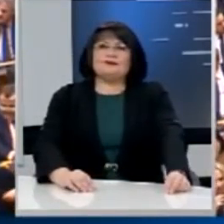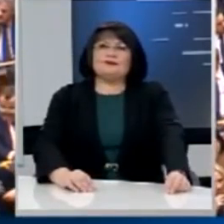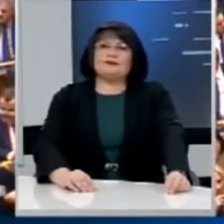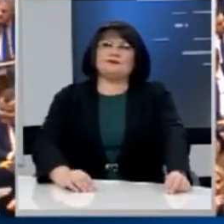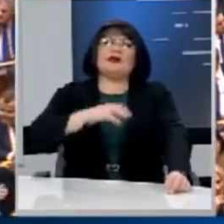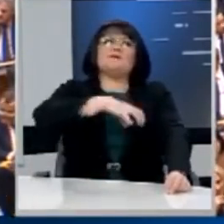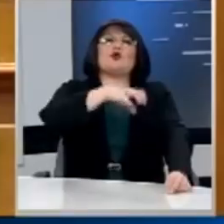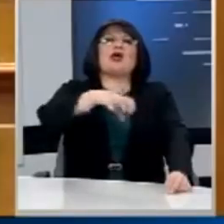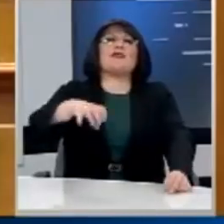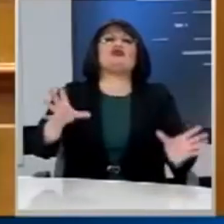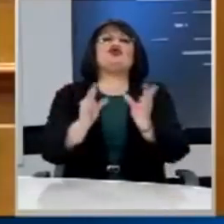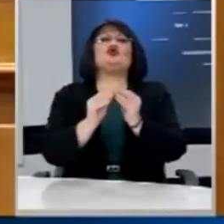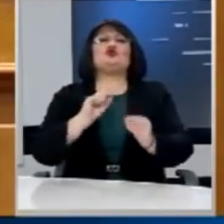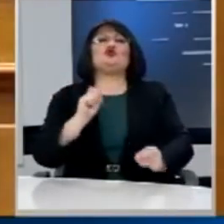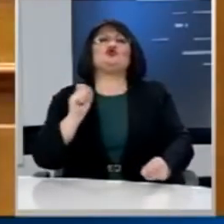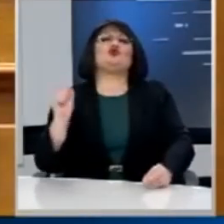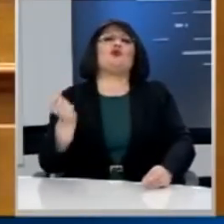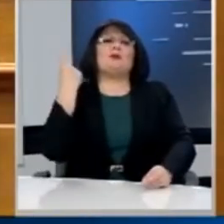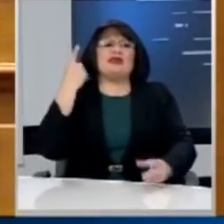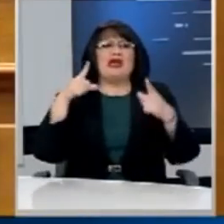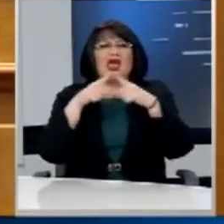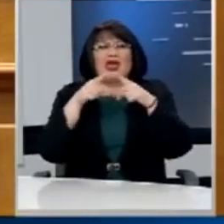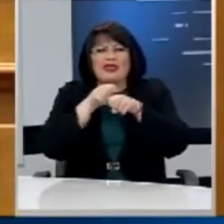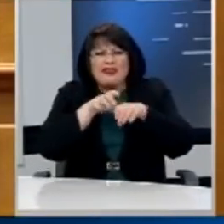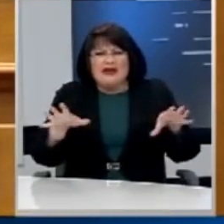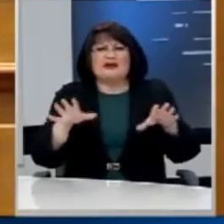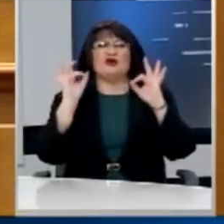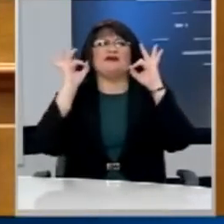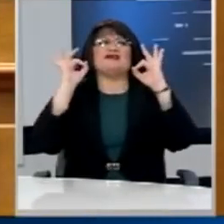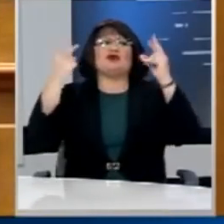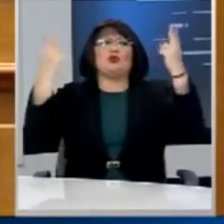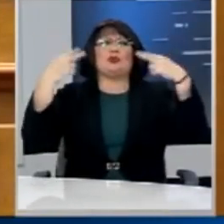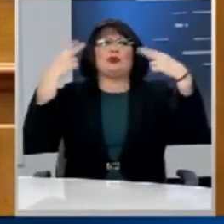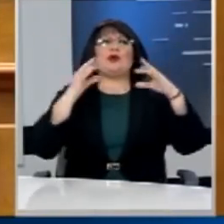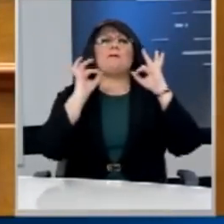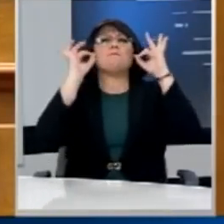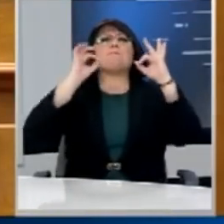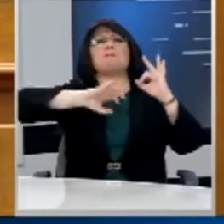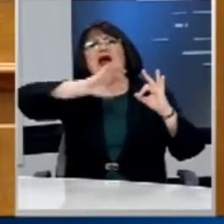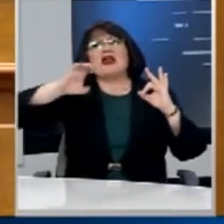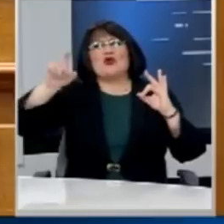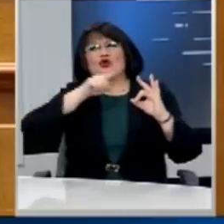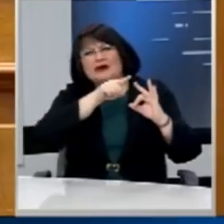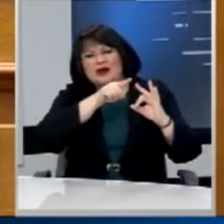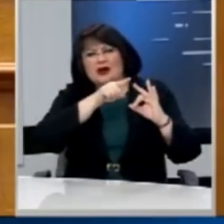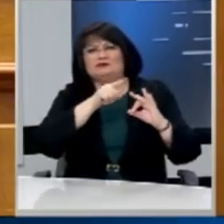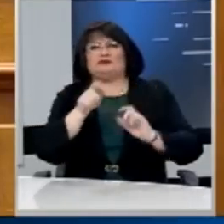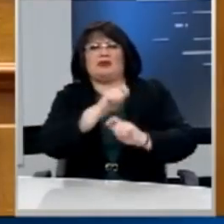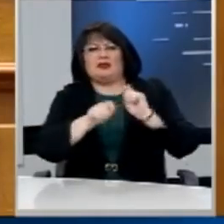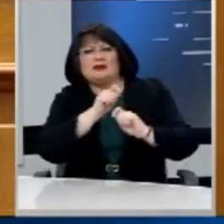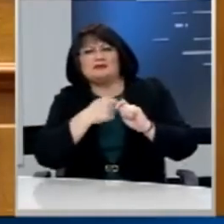Μονάδες διαχείρισης απορριμμάτων. Δίκτυα φυσικού αερίου στη Μακεδονία. Θα